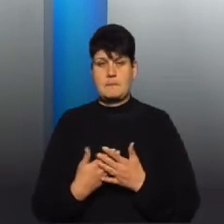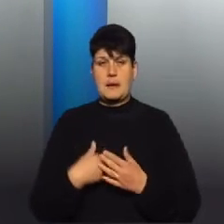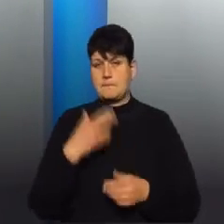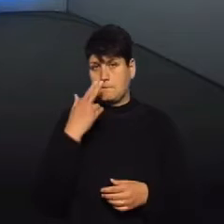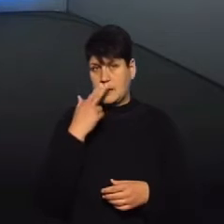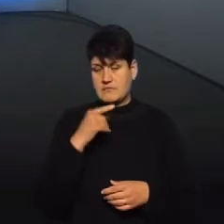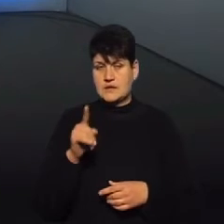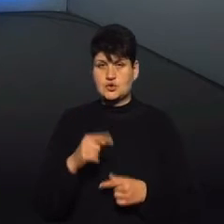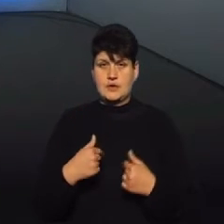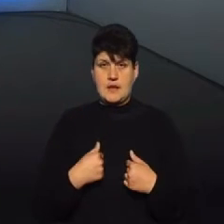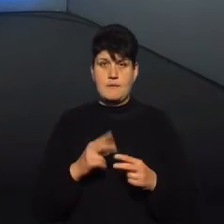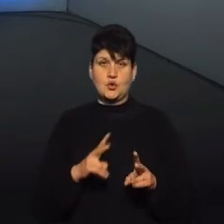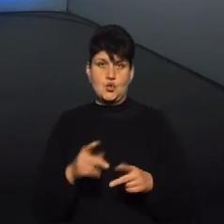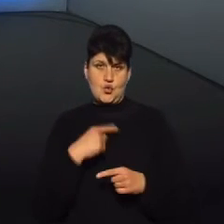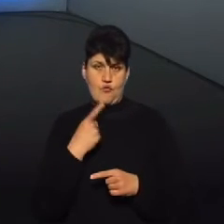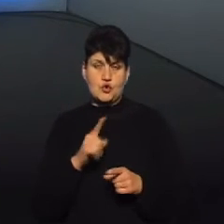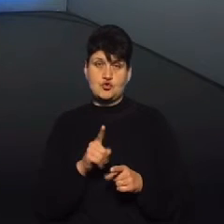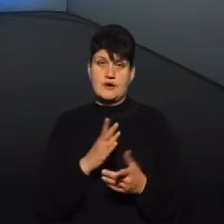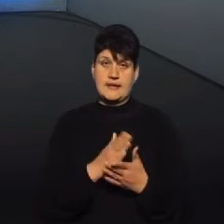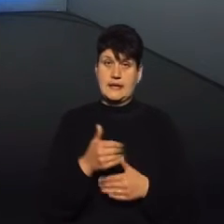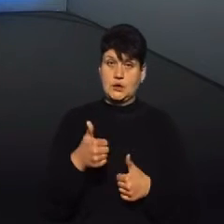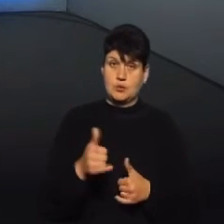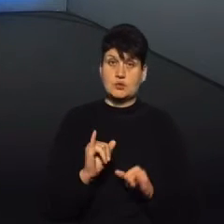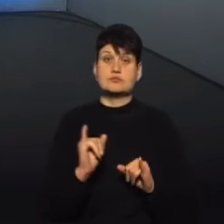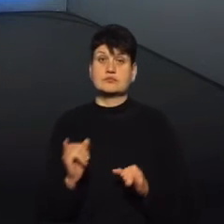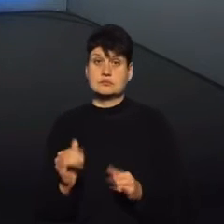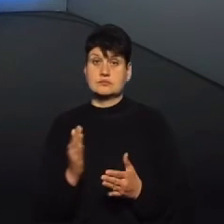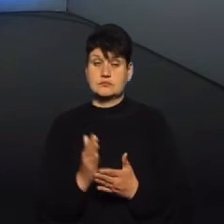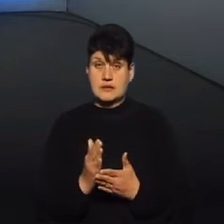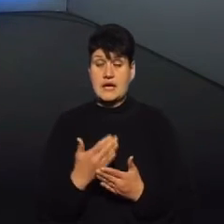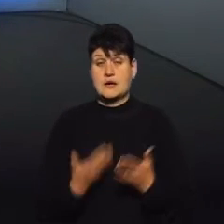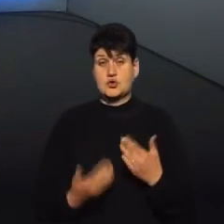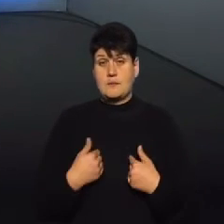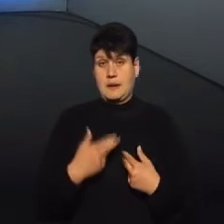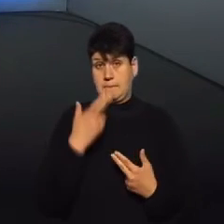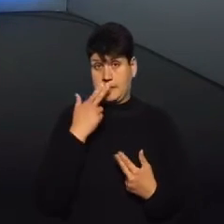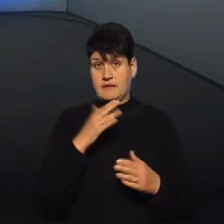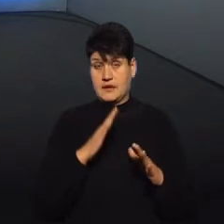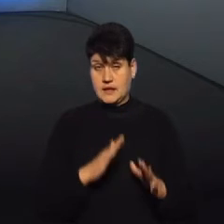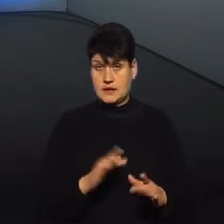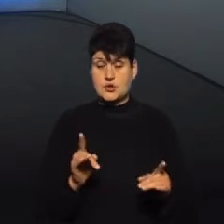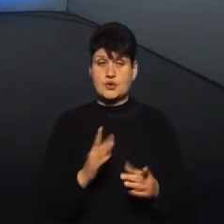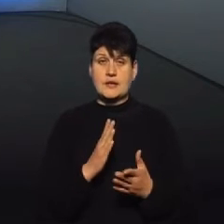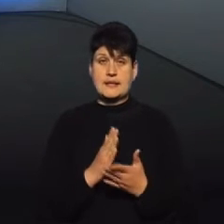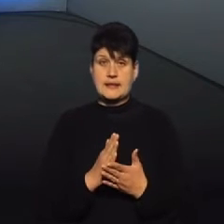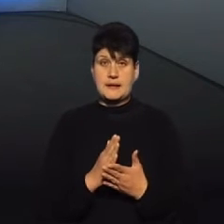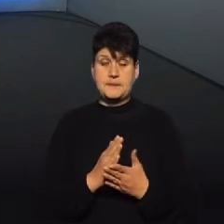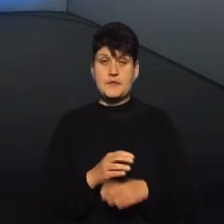каже, що є добре, а що погано. І якщо ми привикли, що є комуністична партія і